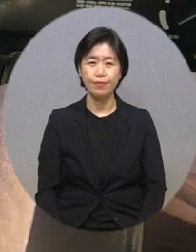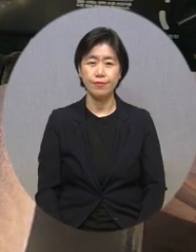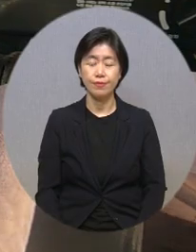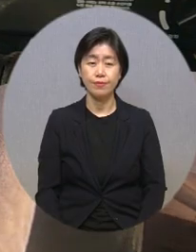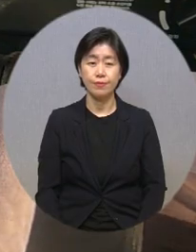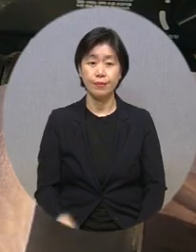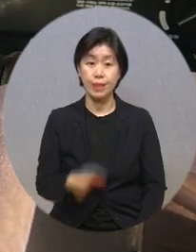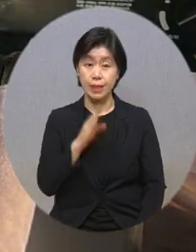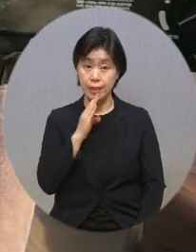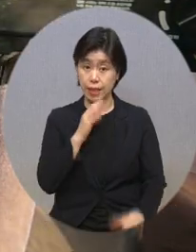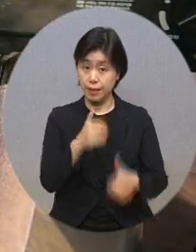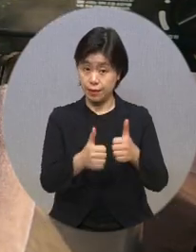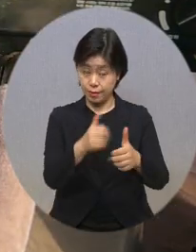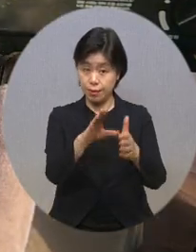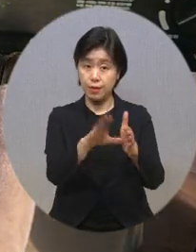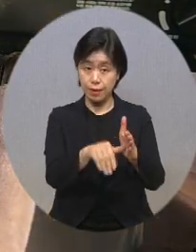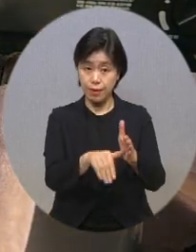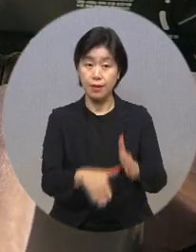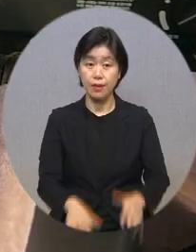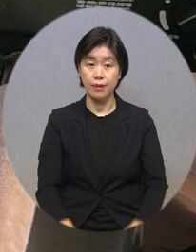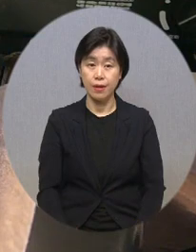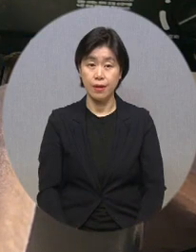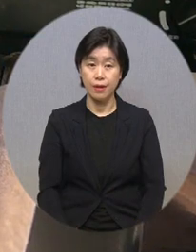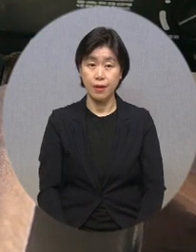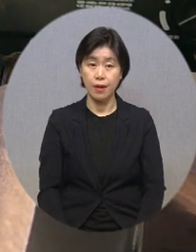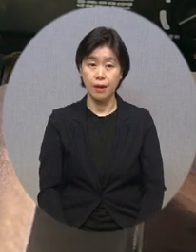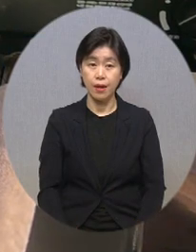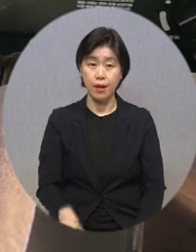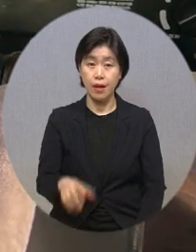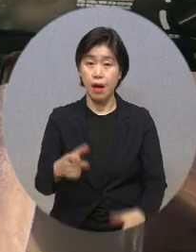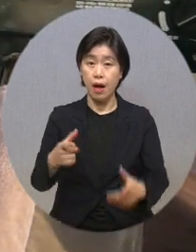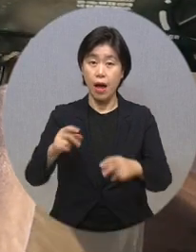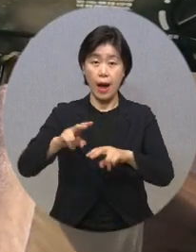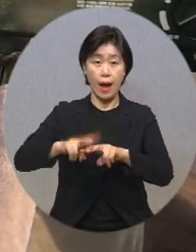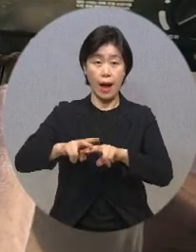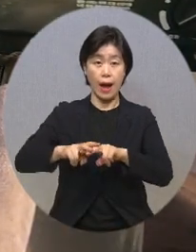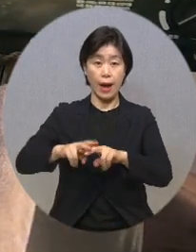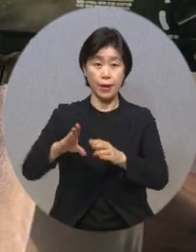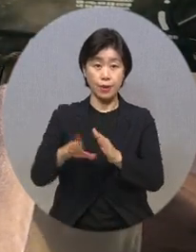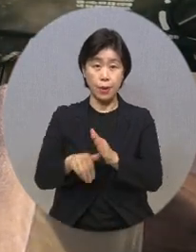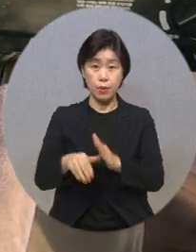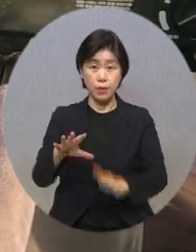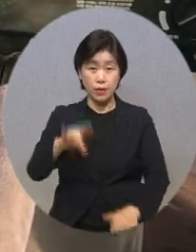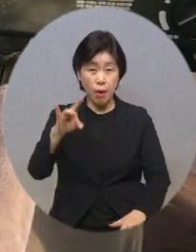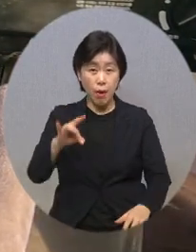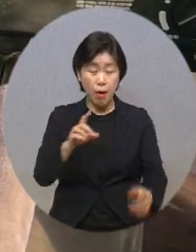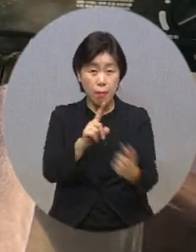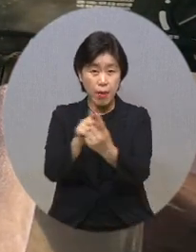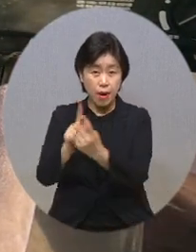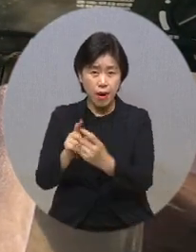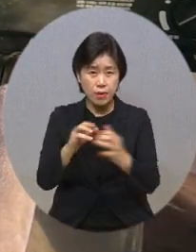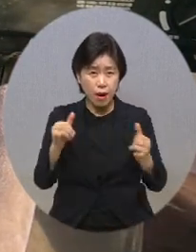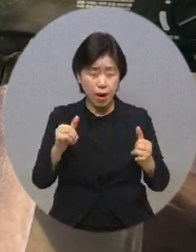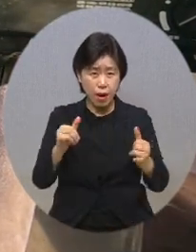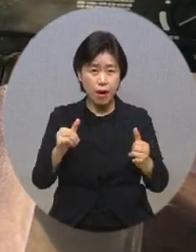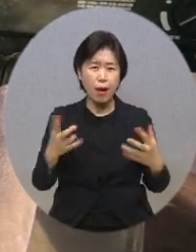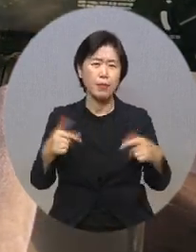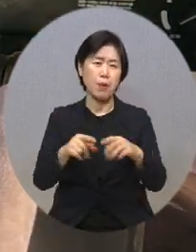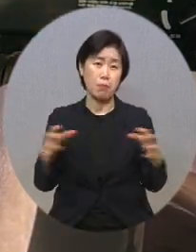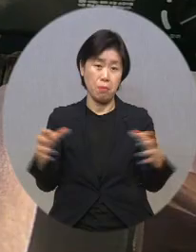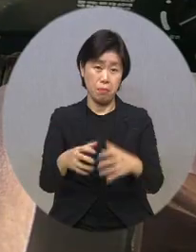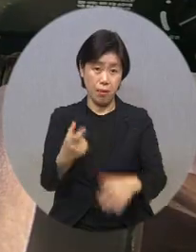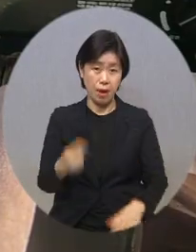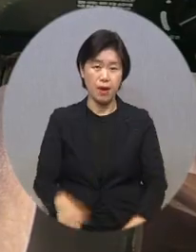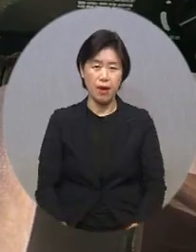진짜로 테스트 할 때는 이런 자리에 앉아 있을 때도 다 처음 본 사람일 거 아니에요. 그렇죠. 네. 그래서 저희 같은 경우